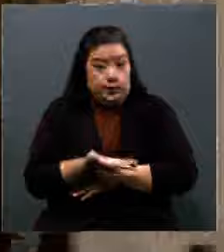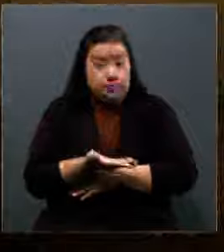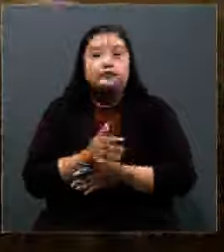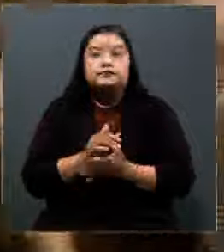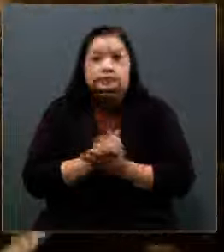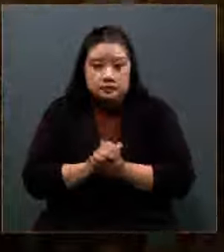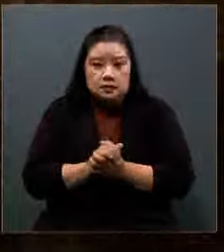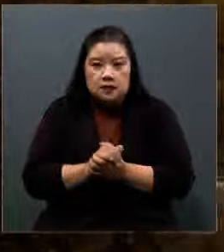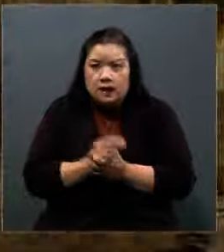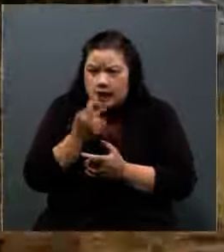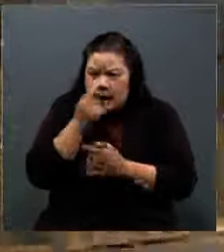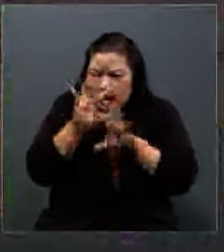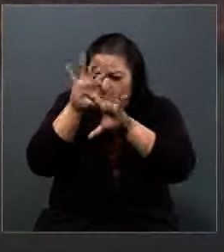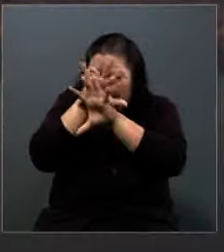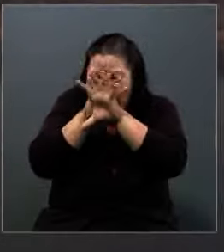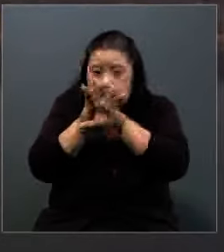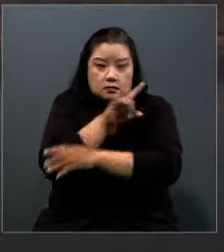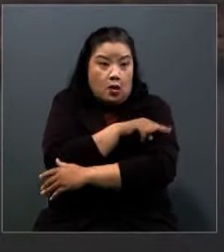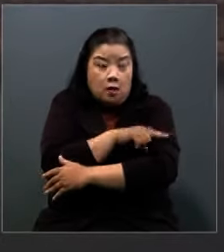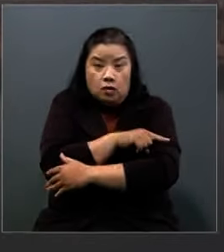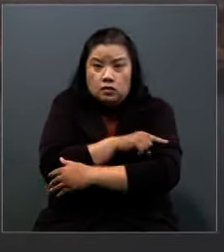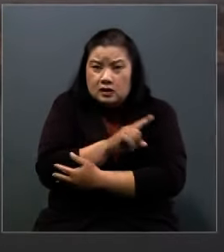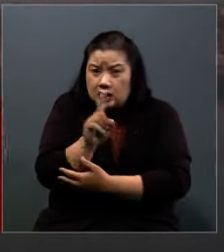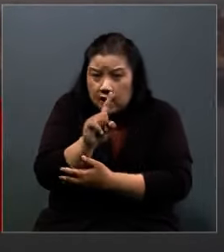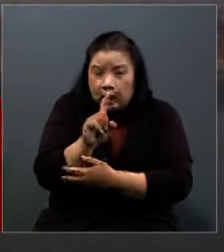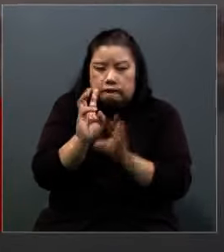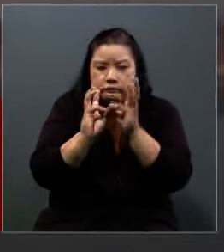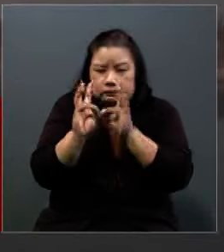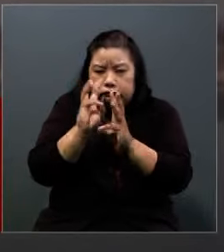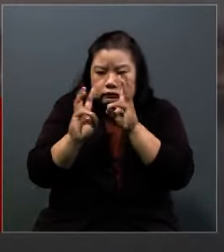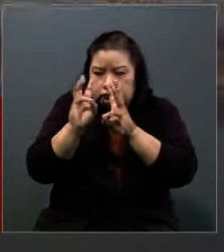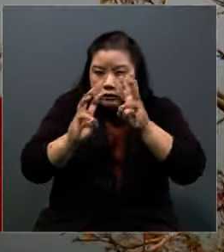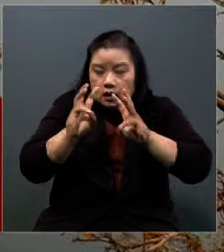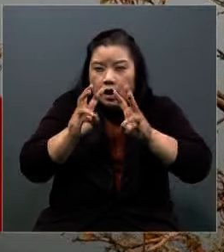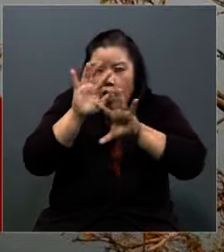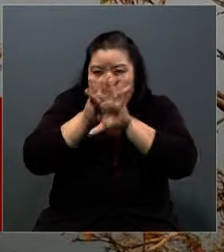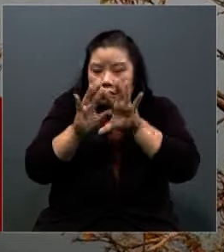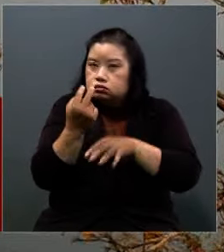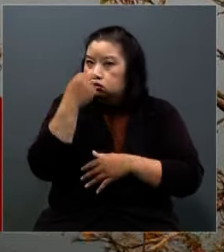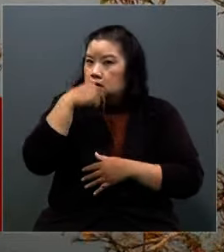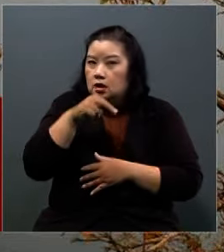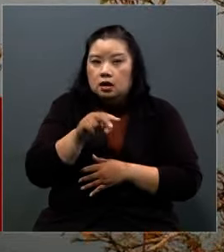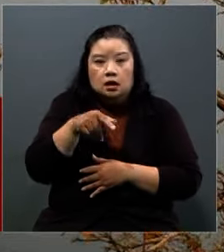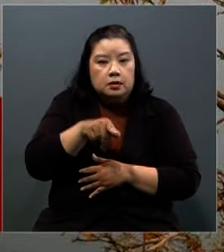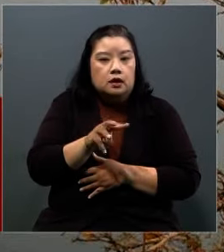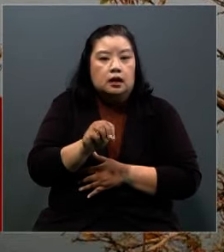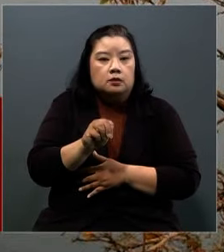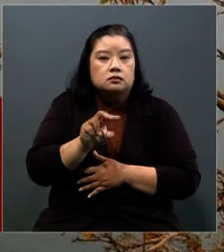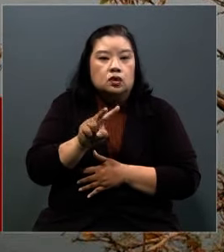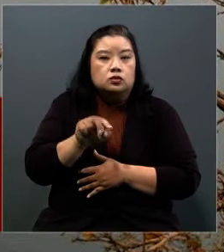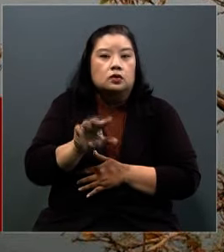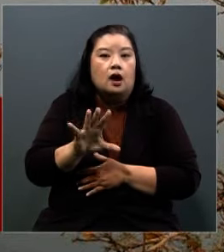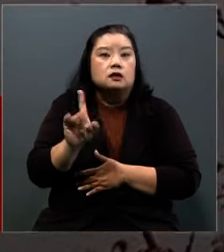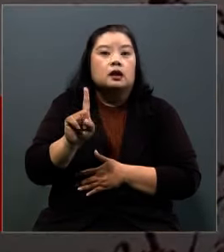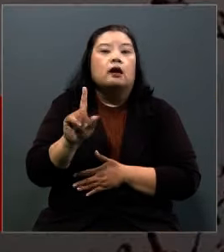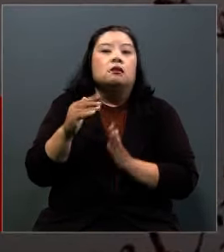านะไม่ใช่หมอกนะ นี่เหมือนเอาฟิล์มมาบังอ่ะ ถูกต้อง แต่จริงๆแล้วคือฝุ่นหมดเลย นี่เป็นฝุ่นที่ปกคลุมอยู่ในพื้นที่จังหวัดเชีย